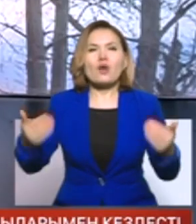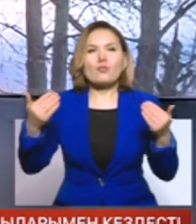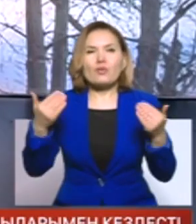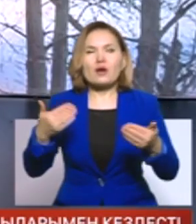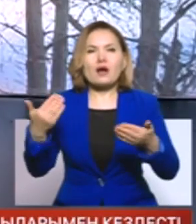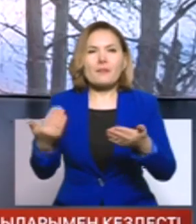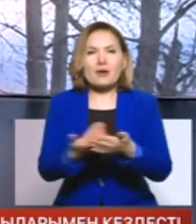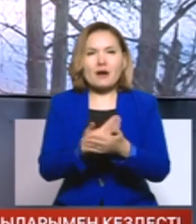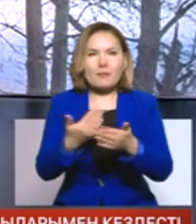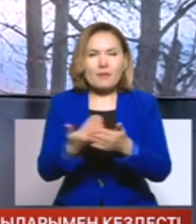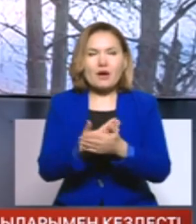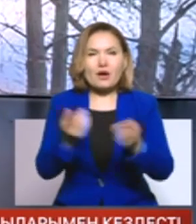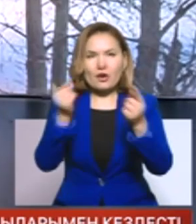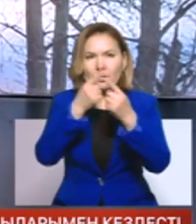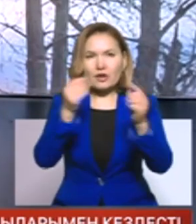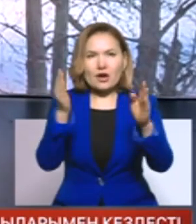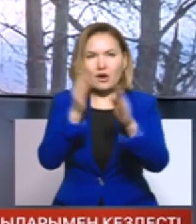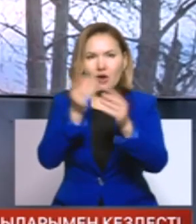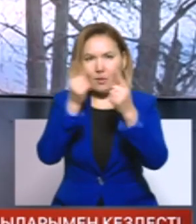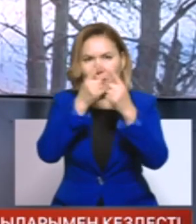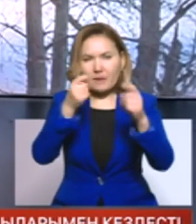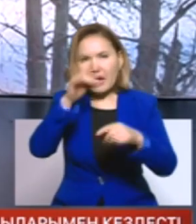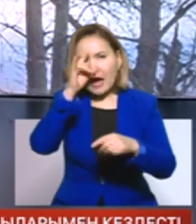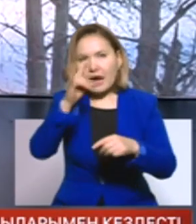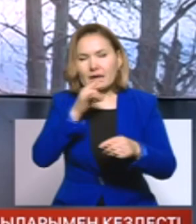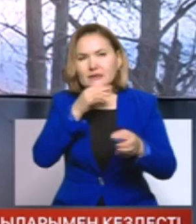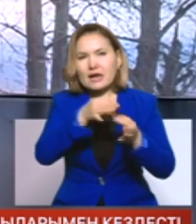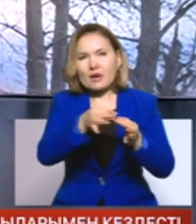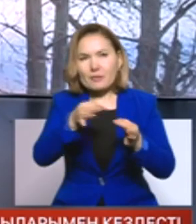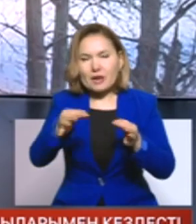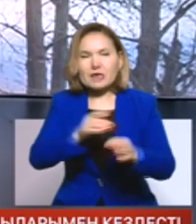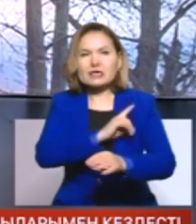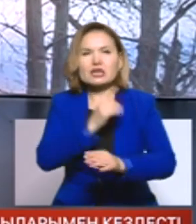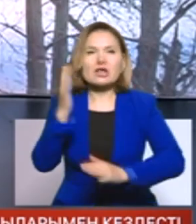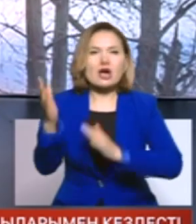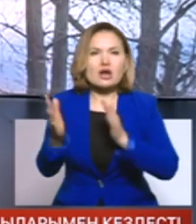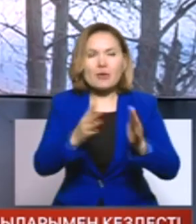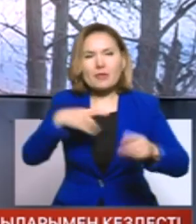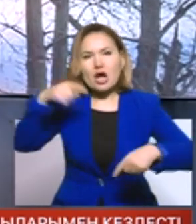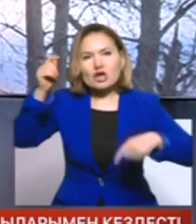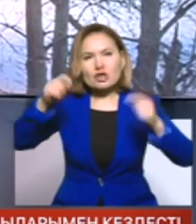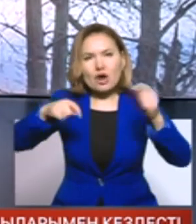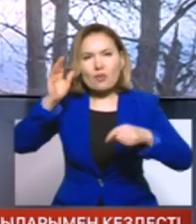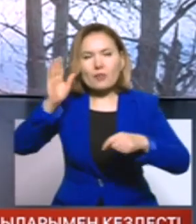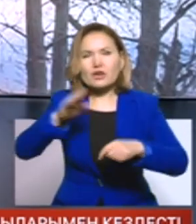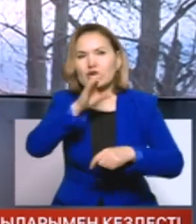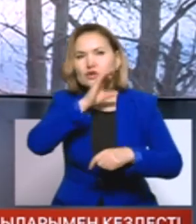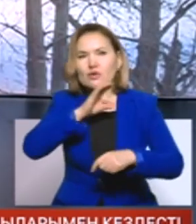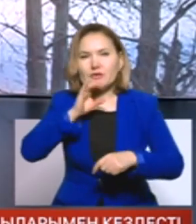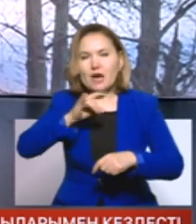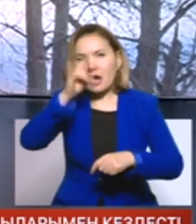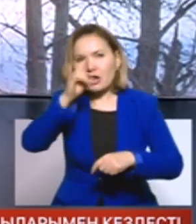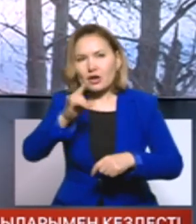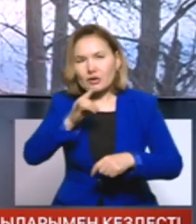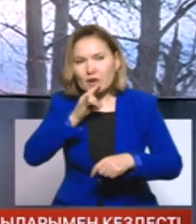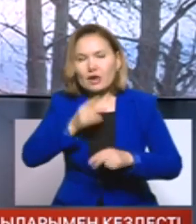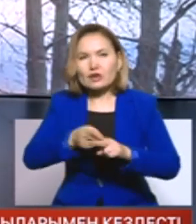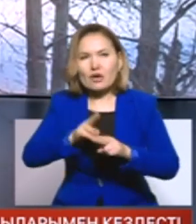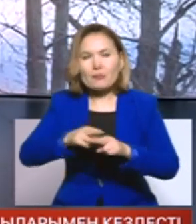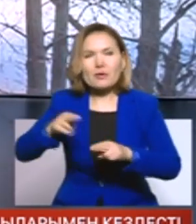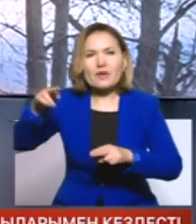Сонымен синоптиктердің болжамына сенсек, бүгін еліміздің басым бөлігінде жел күшейіп, жауын шашын түседі. Солтүстікте күн ала